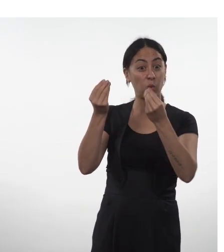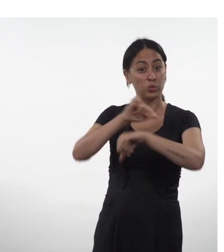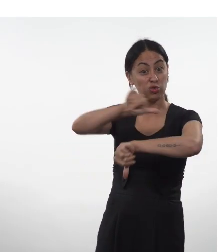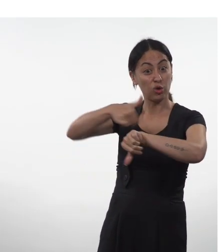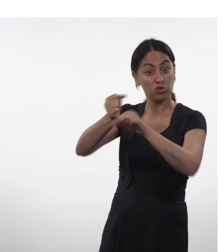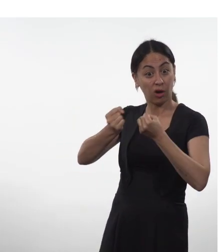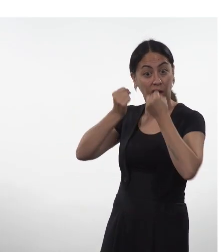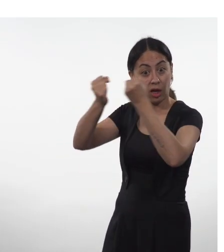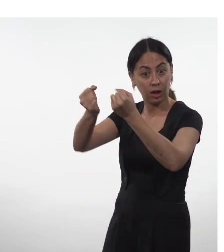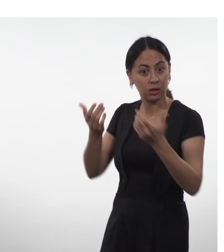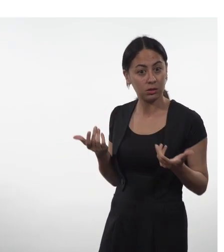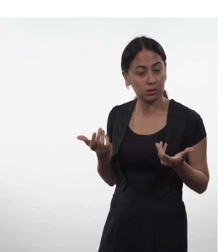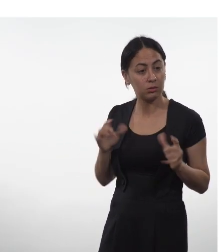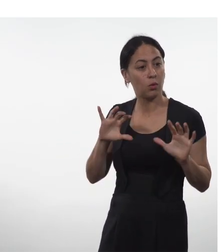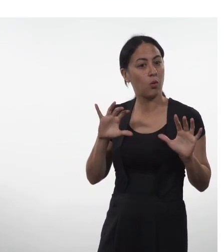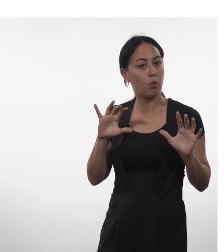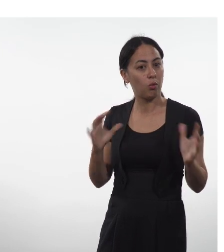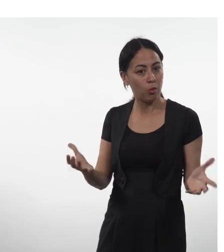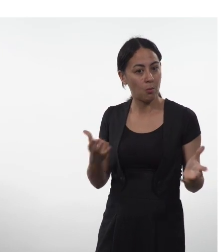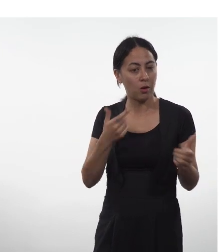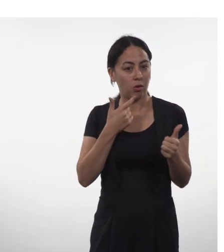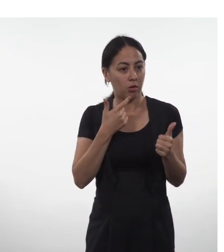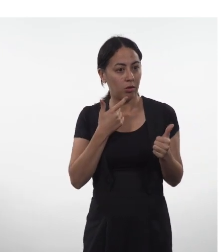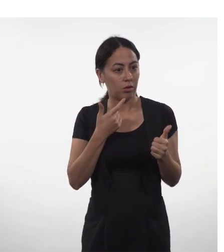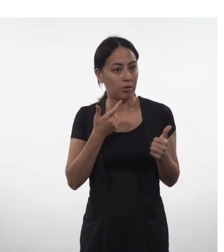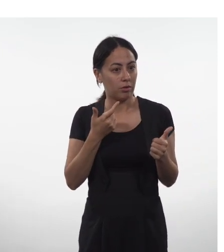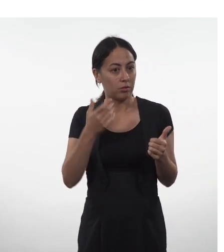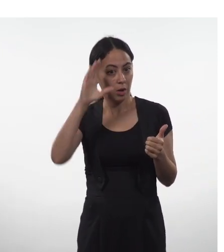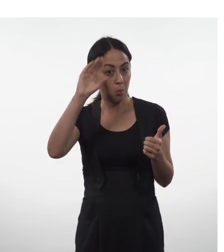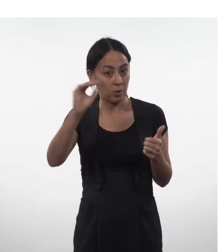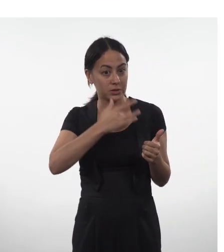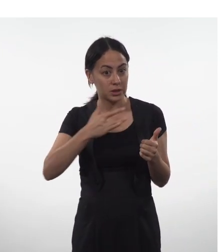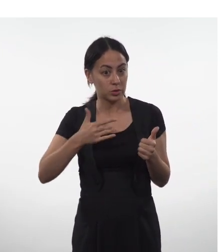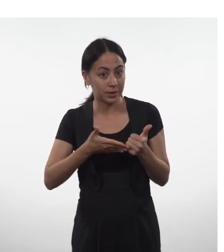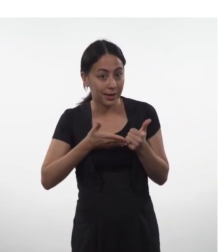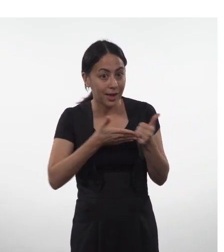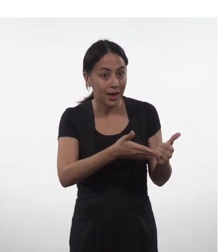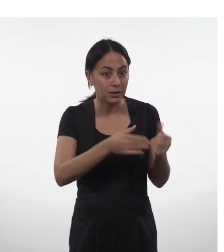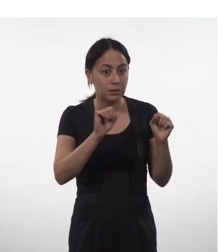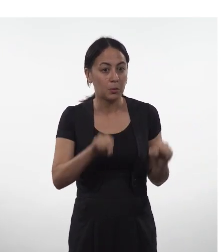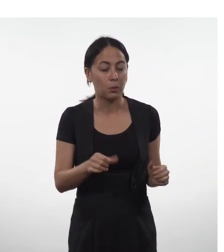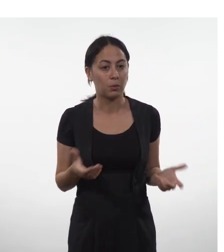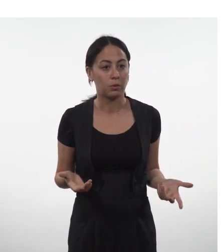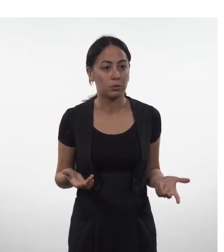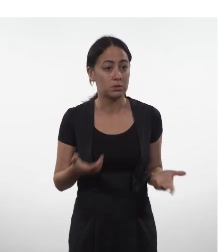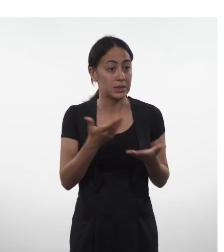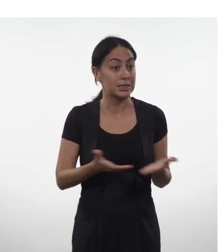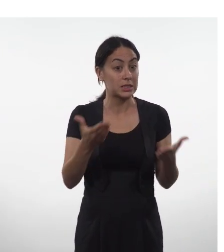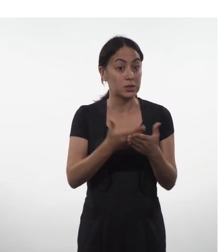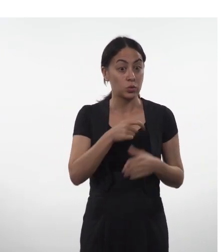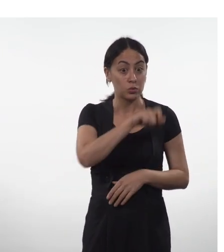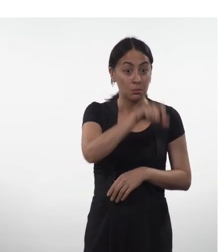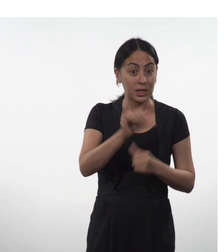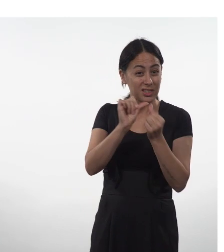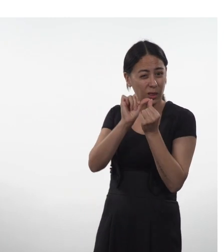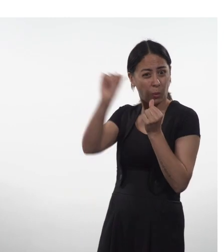Mais concrètement, comment on peut aider du mieux possible les personnes dans l'accompagnement des soins quand on est éloigné géographiquement